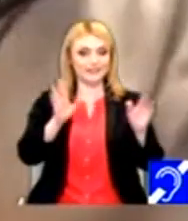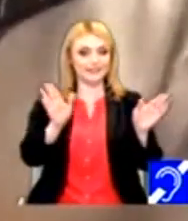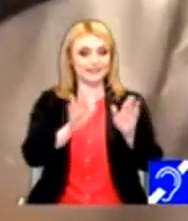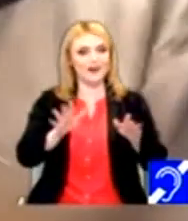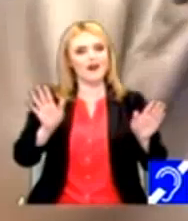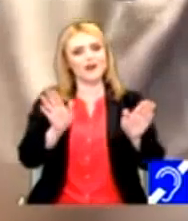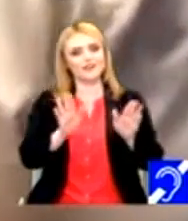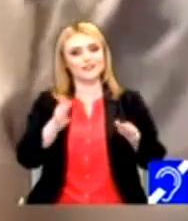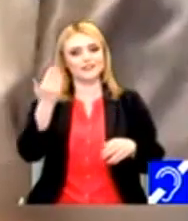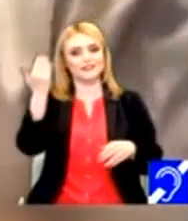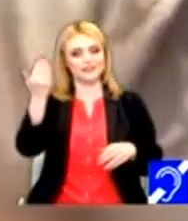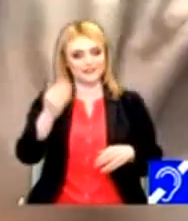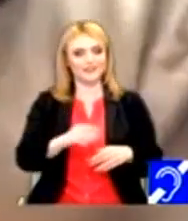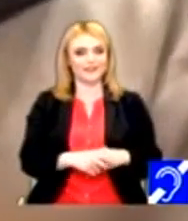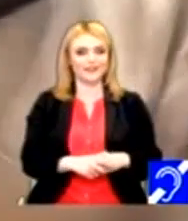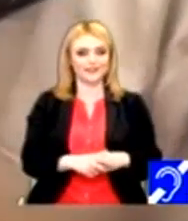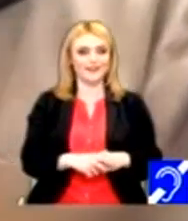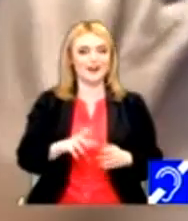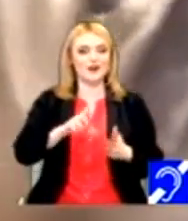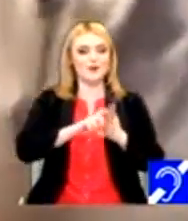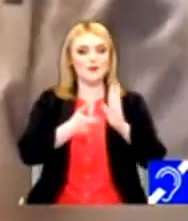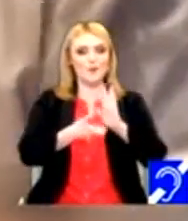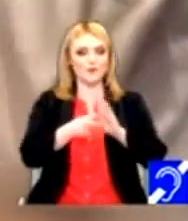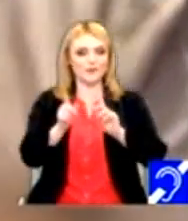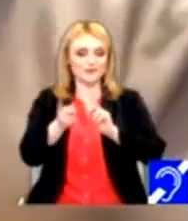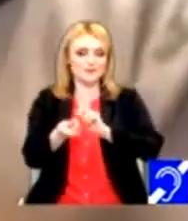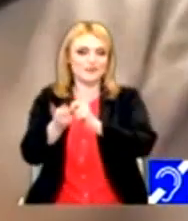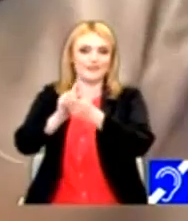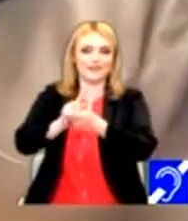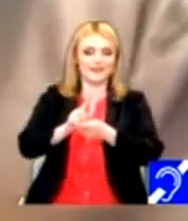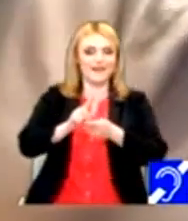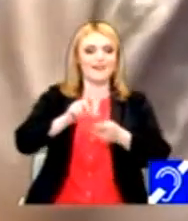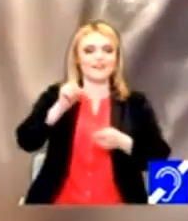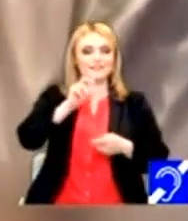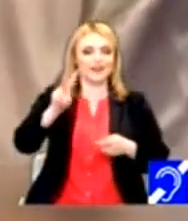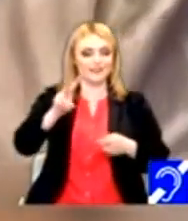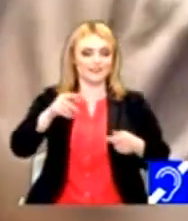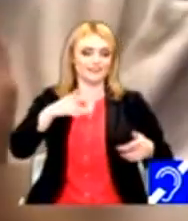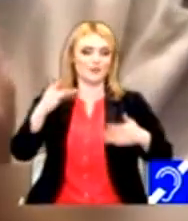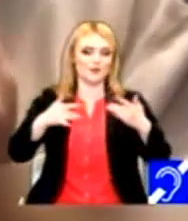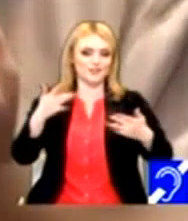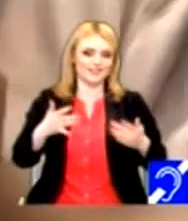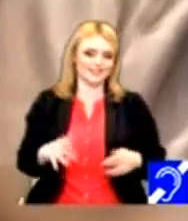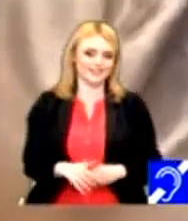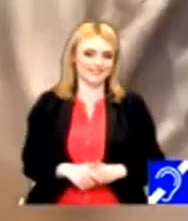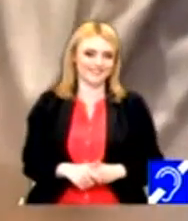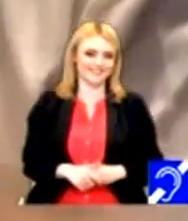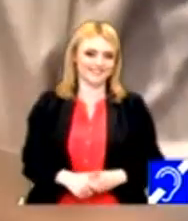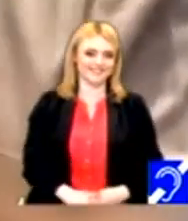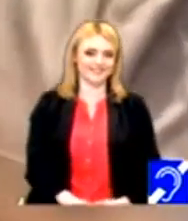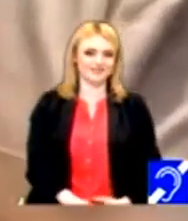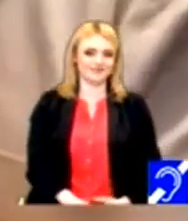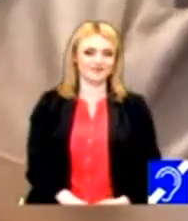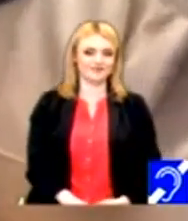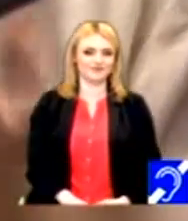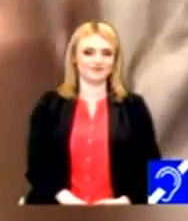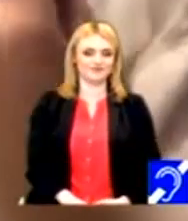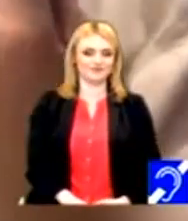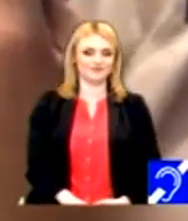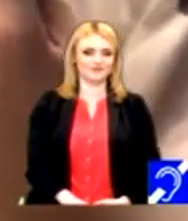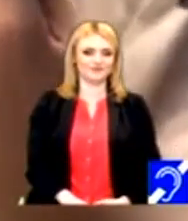munca depusă este gratuită. Până acum, în atelierul lui Igor Hâncu au fost produse 5 boxe. În total, pe site-ul viziere.md au